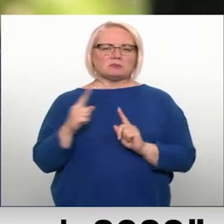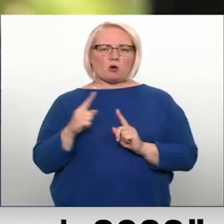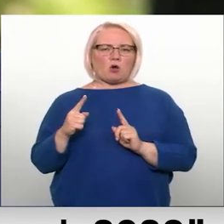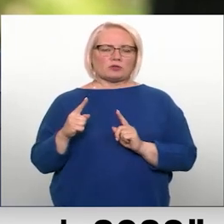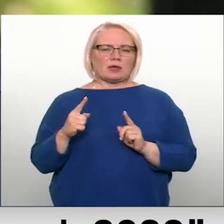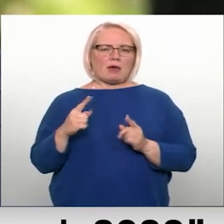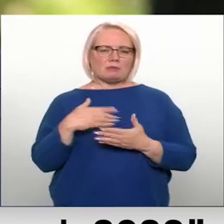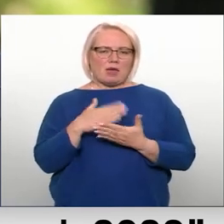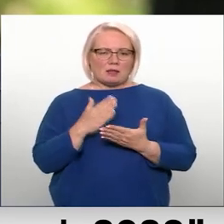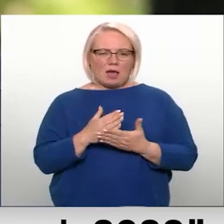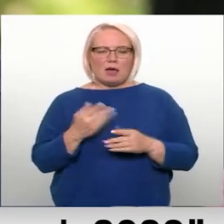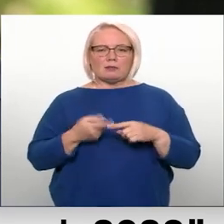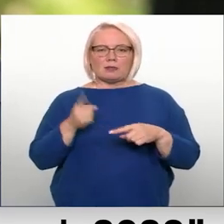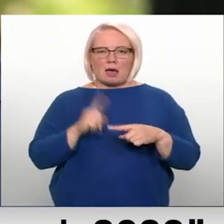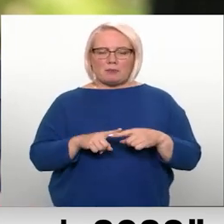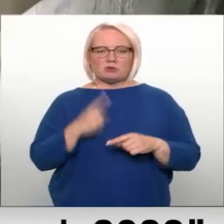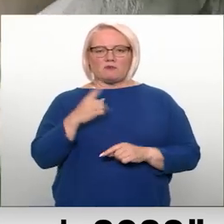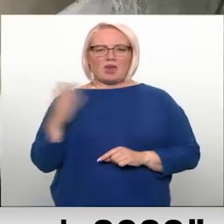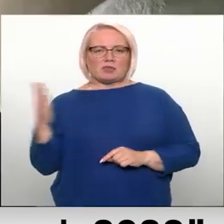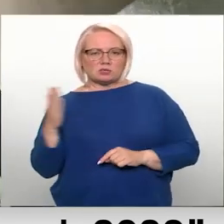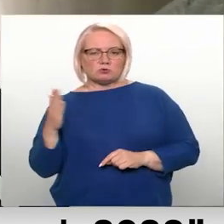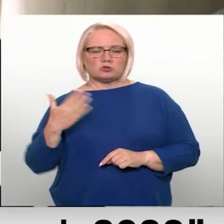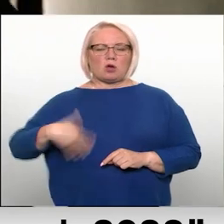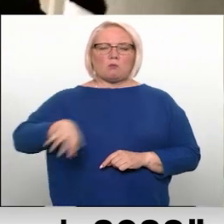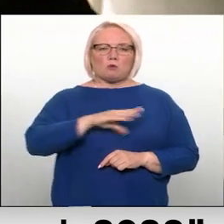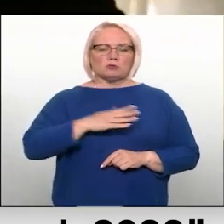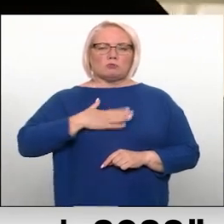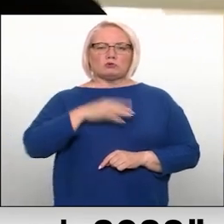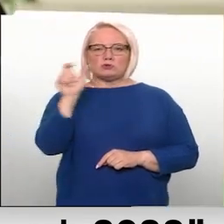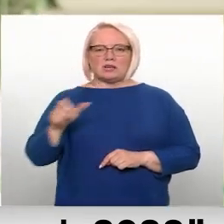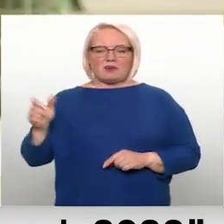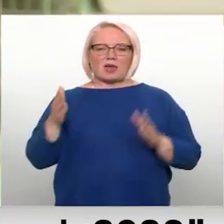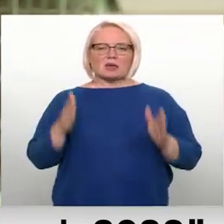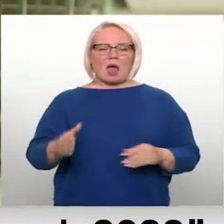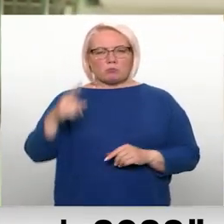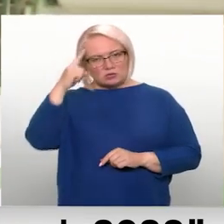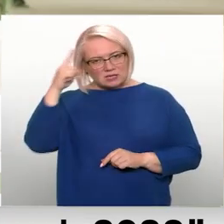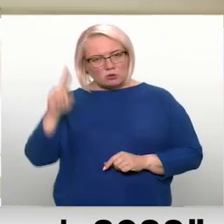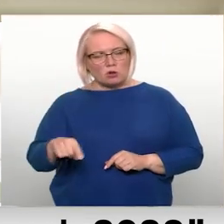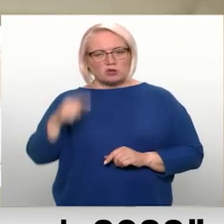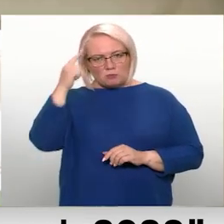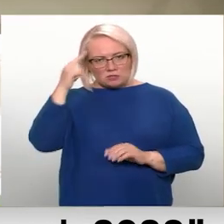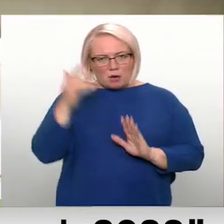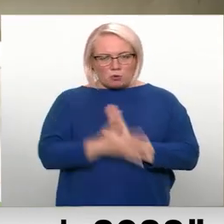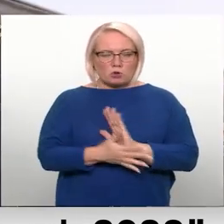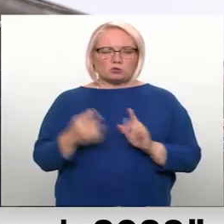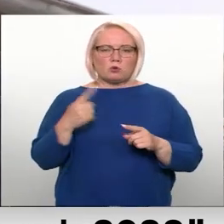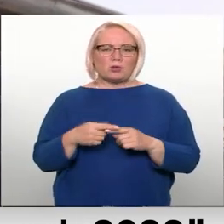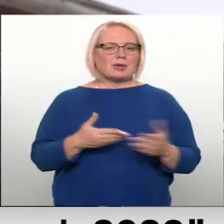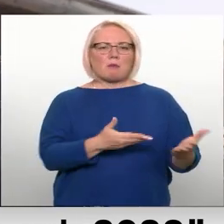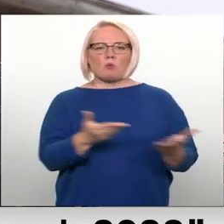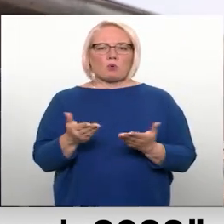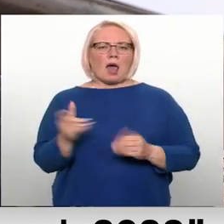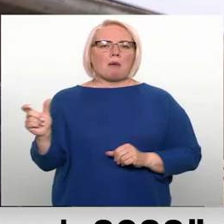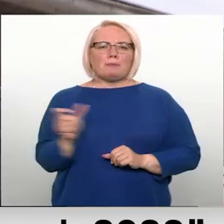transporta sastāvdaļā. Līdz ar to no vienas puses tad mums un mūsu cilvēkiem ir jābūt zinošiem un saprotošiem un jebkurā